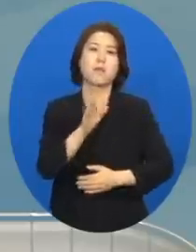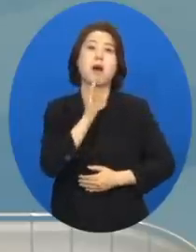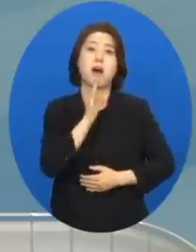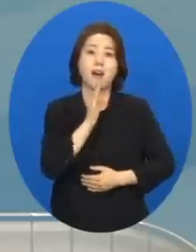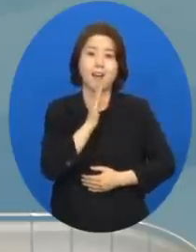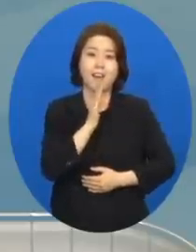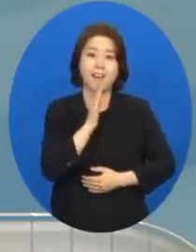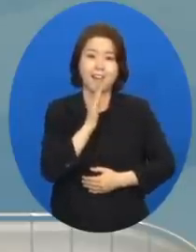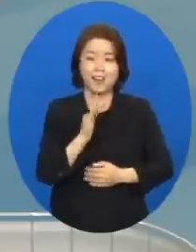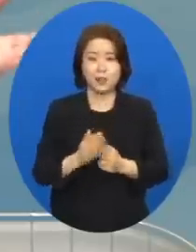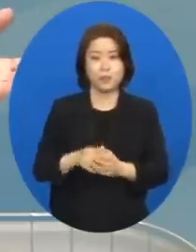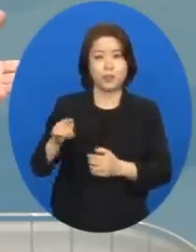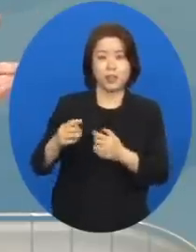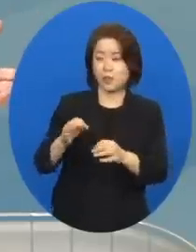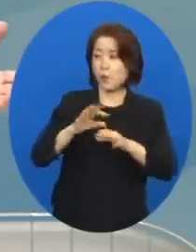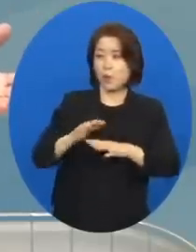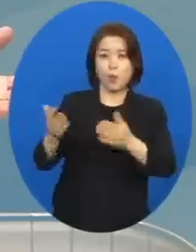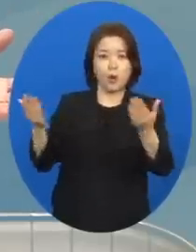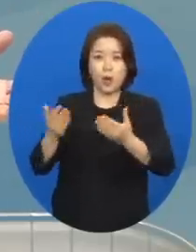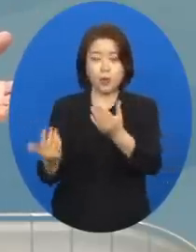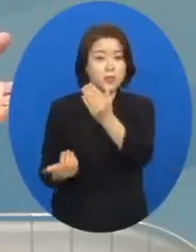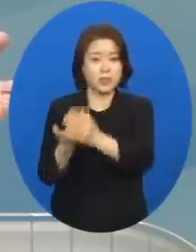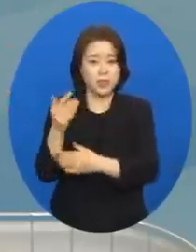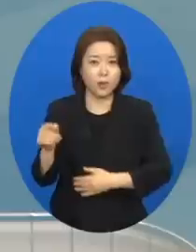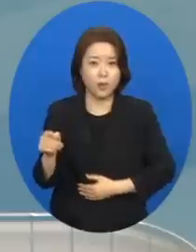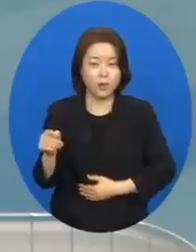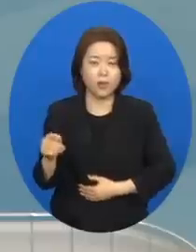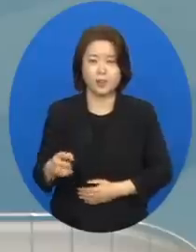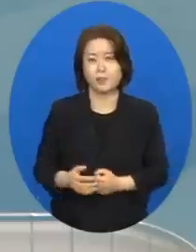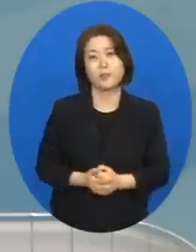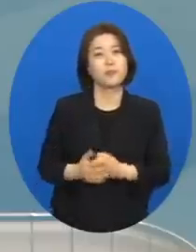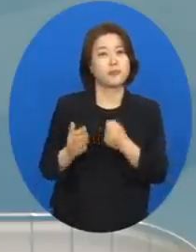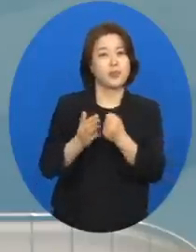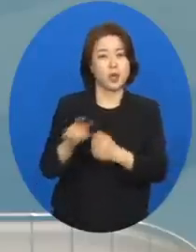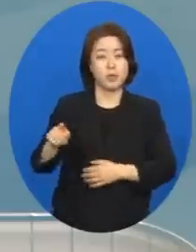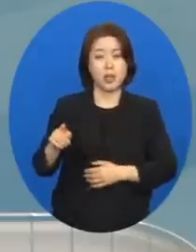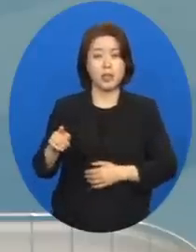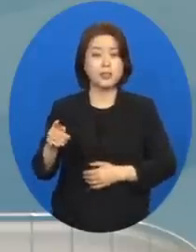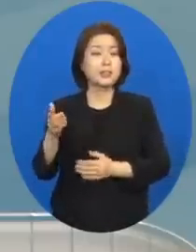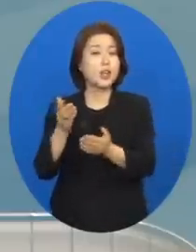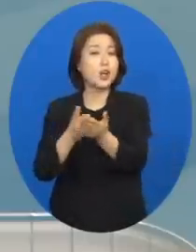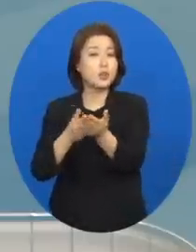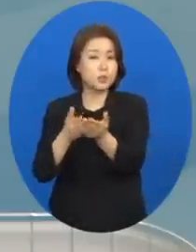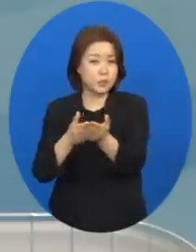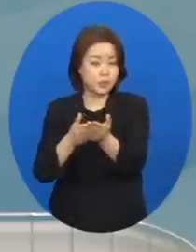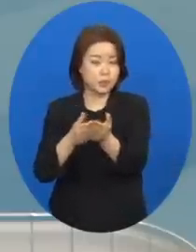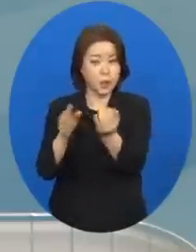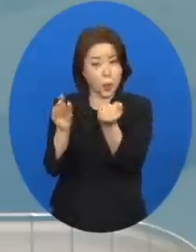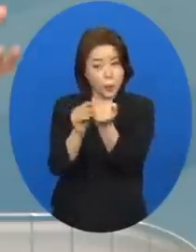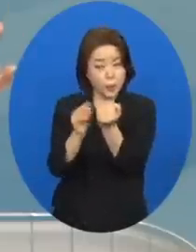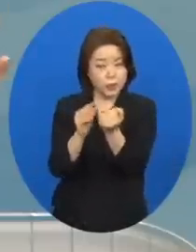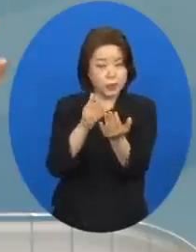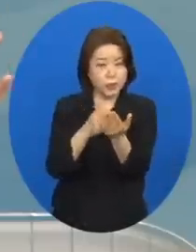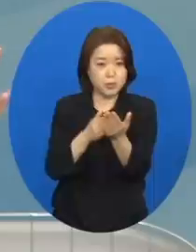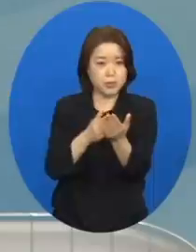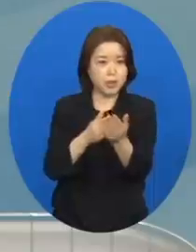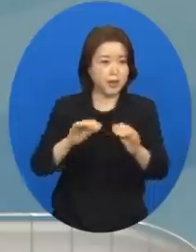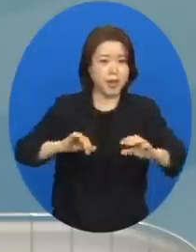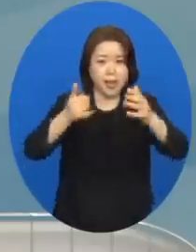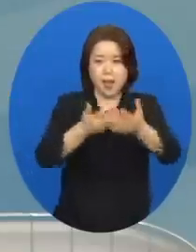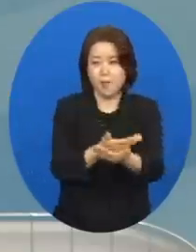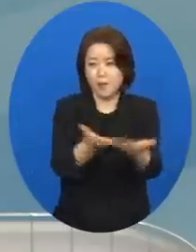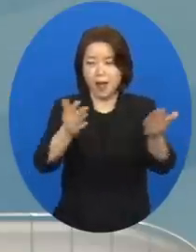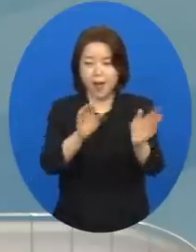봐요. 이런 놀라운 일이 벌어졌어요. 그래서 그 소식을 사람들에게 알리자고